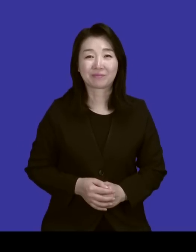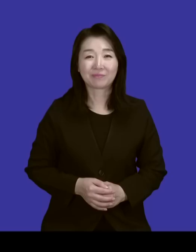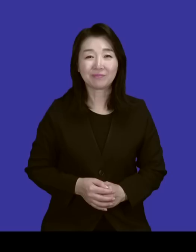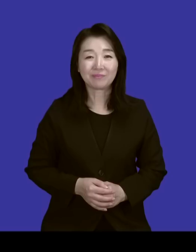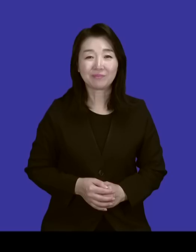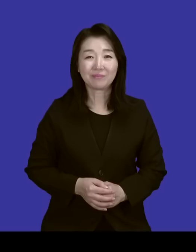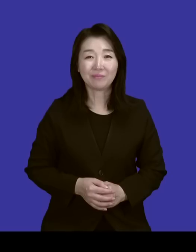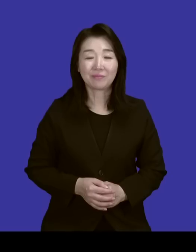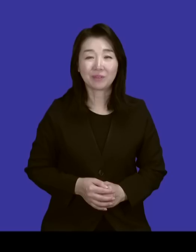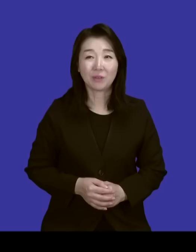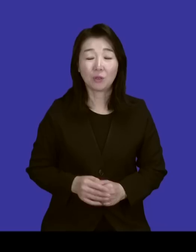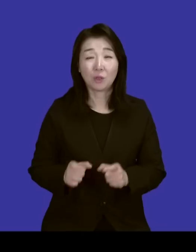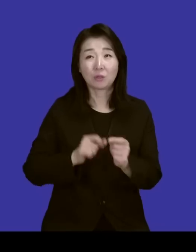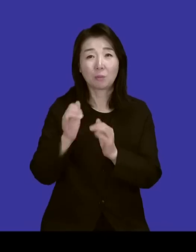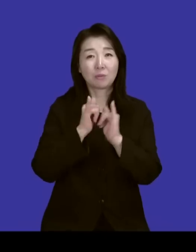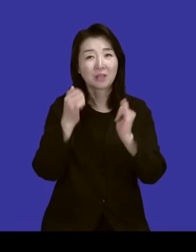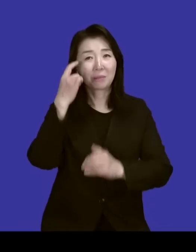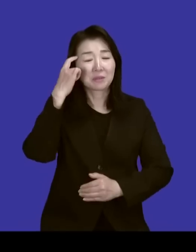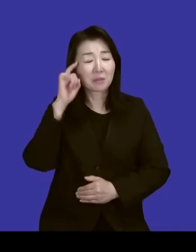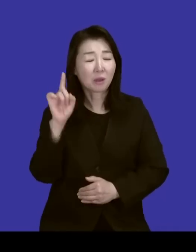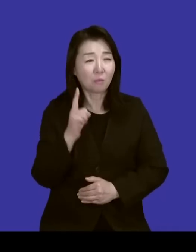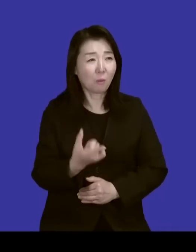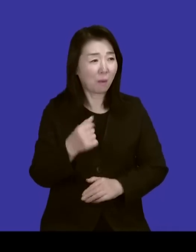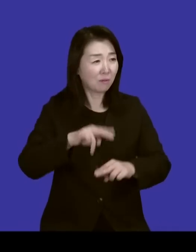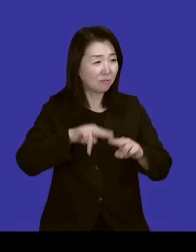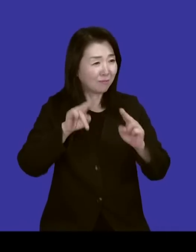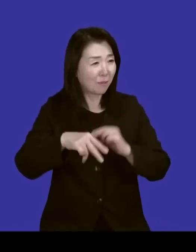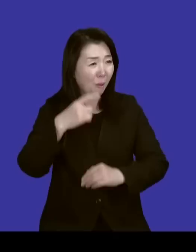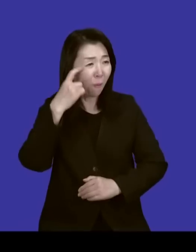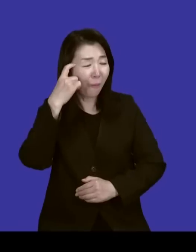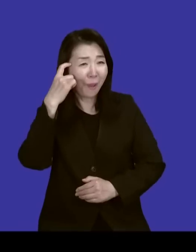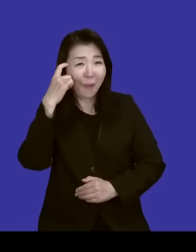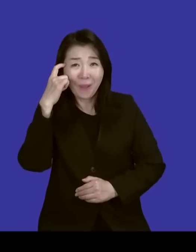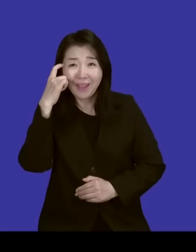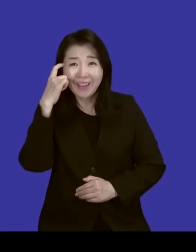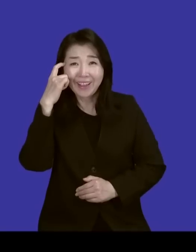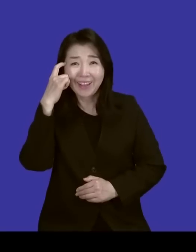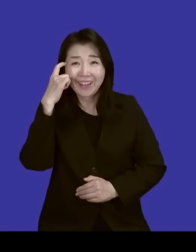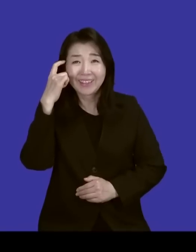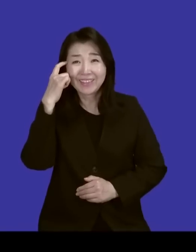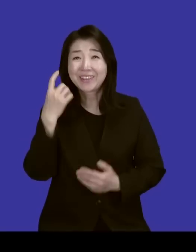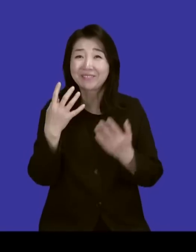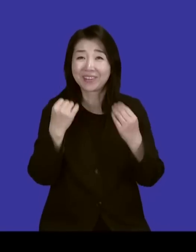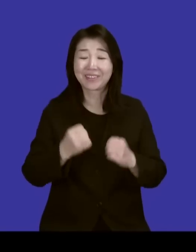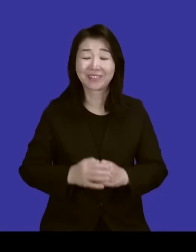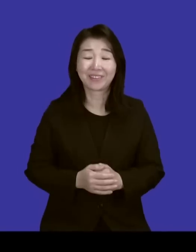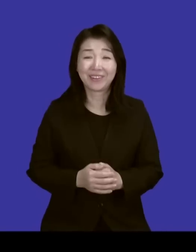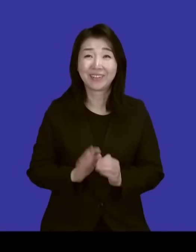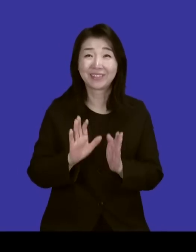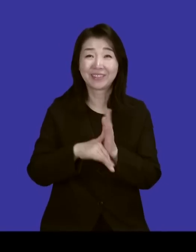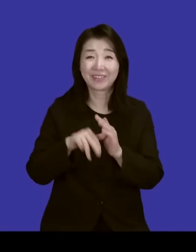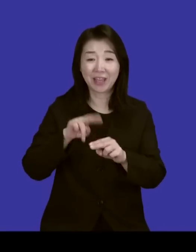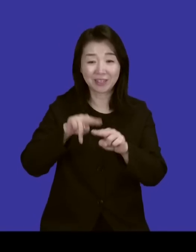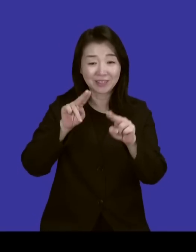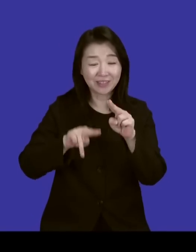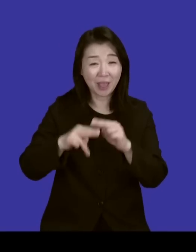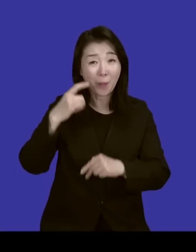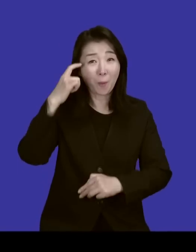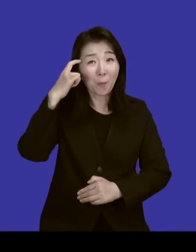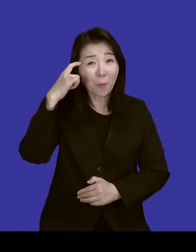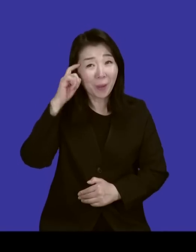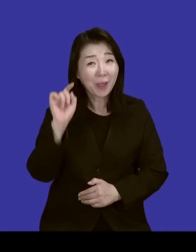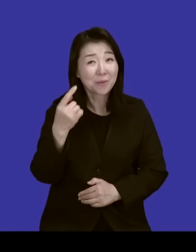생각이셨겠지만 좀 너무 일찍 은퇴를 하신 거 아닌가 하는 생각이 좀 들곤 했는데 그때 은퇴를 결심하셨던 뭐 계기가